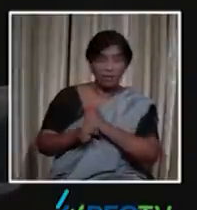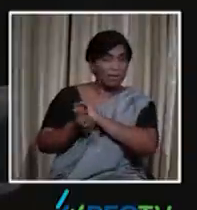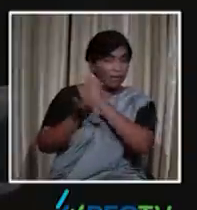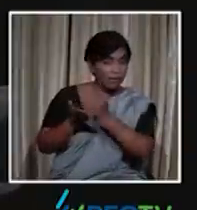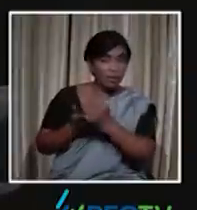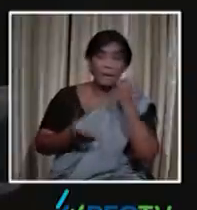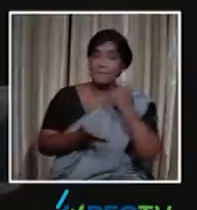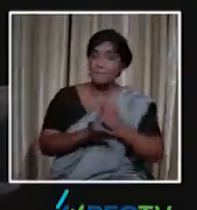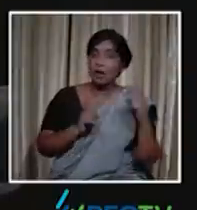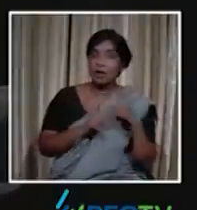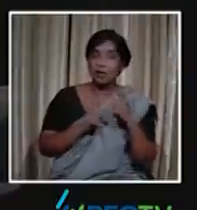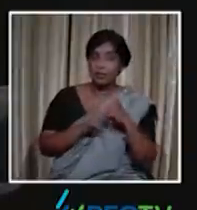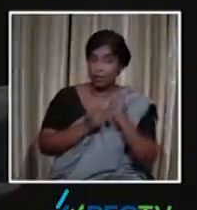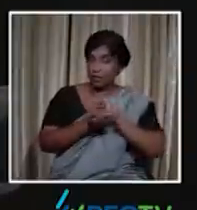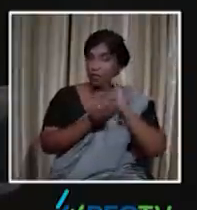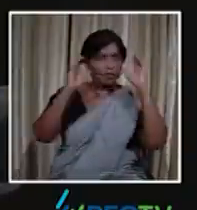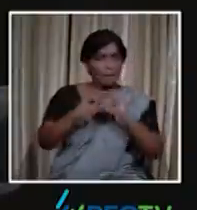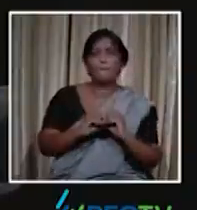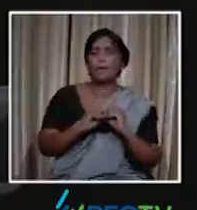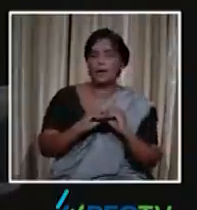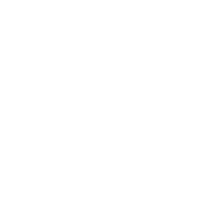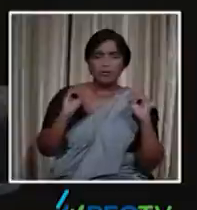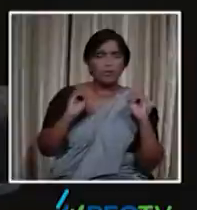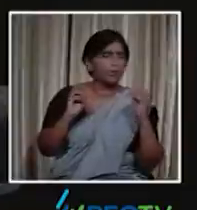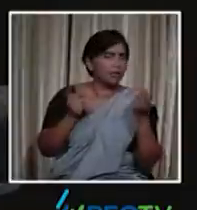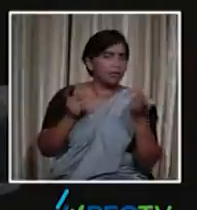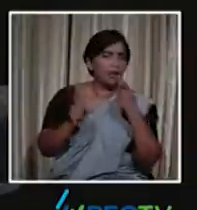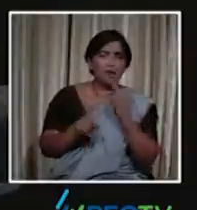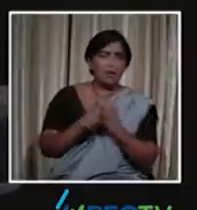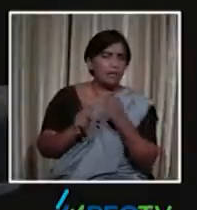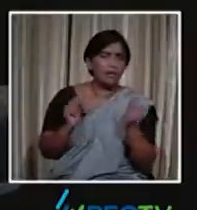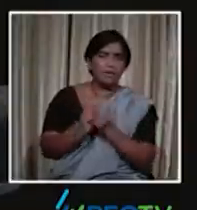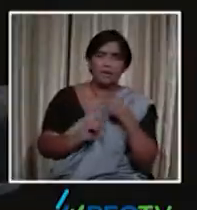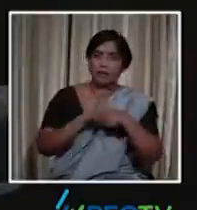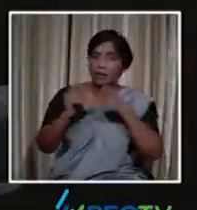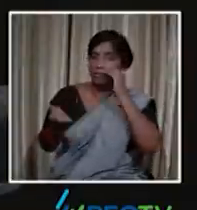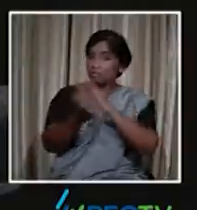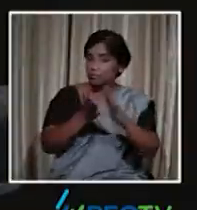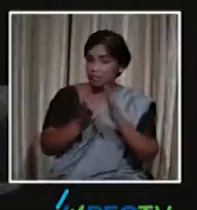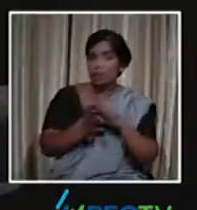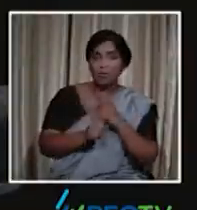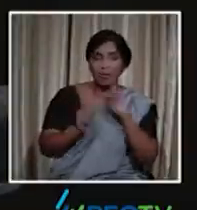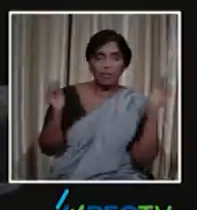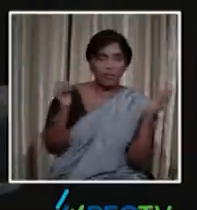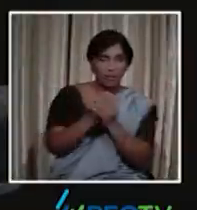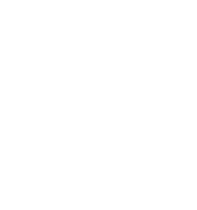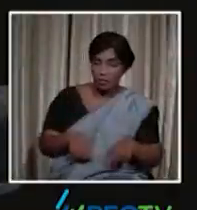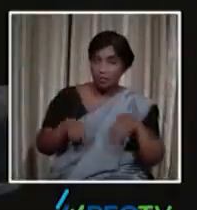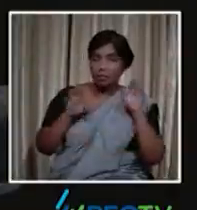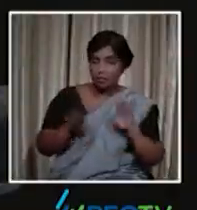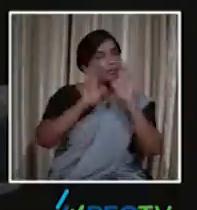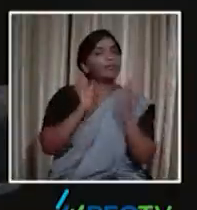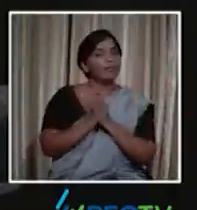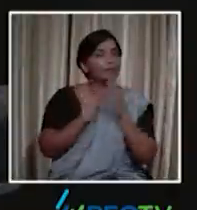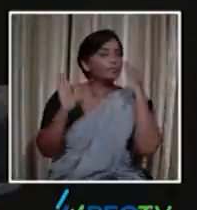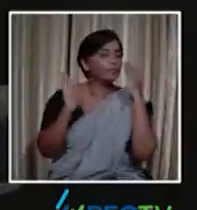මහ බැංකුවේ ඩොලර් සංචිත සතේට හිනරගා මේ කබ්‍රල් කිසි දෙයක් මේ රටේ ජනතාවට එහෙම නැත්නම් ආණ්ඩුවට වසන් කරලා අද ඉන්නවා සද්ද